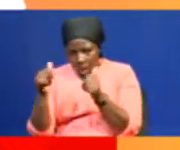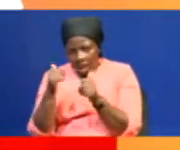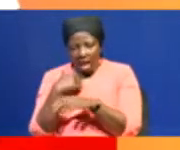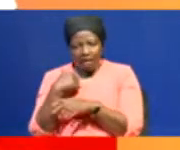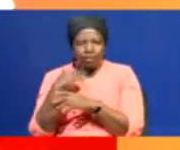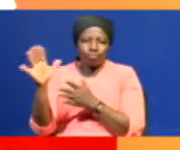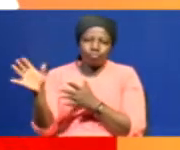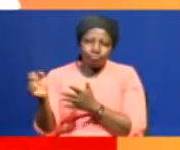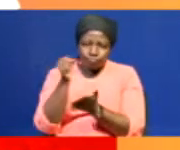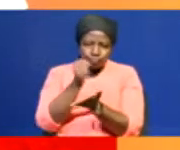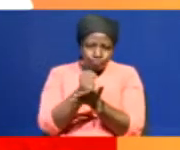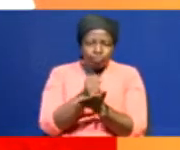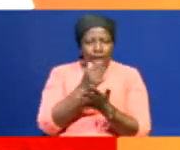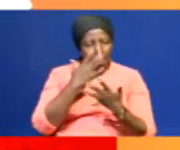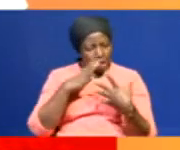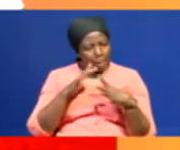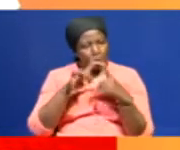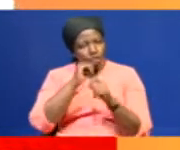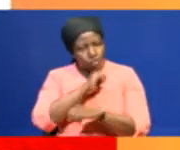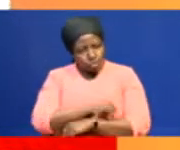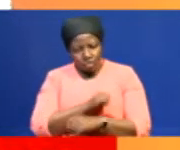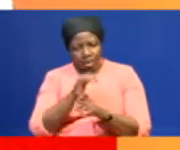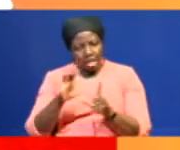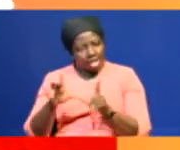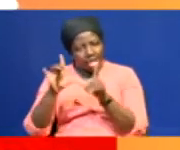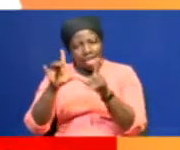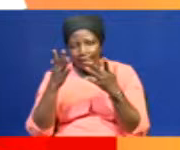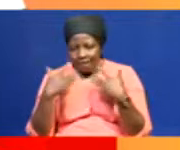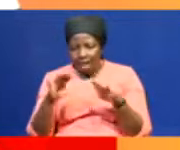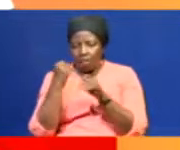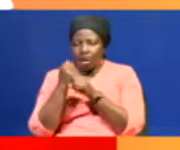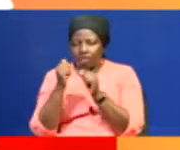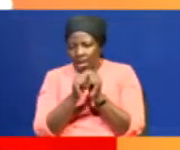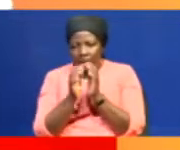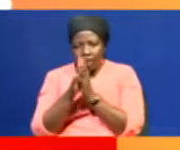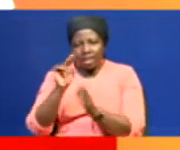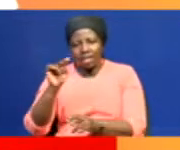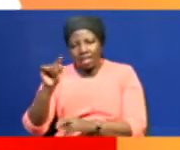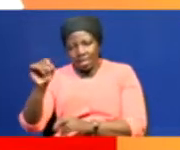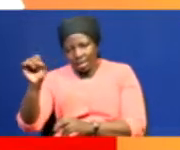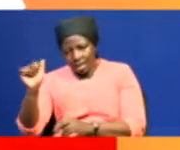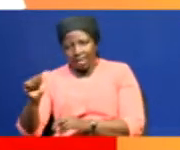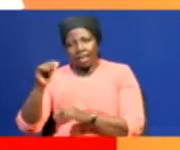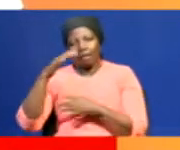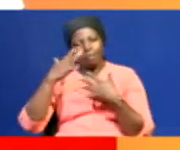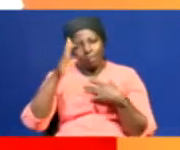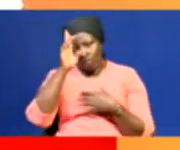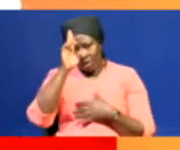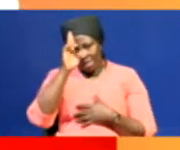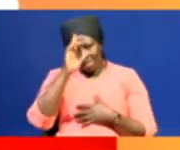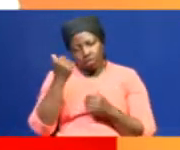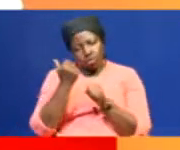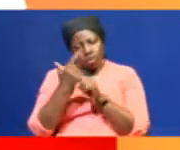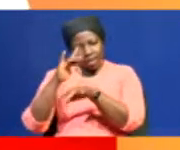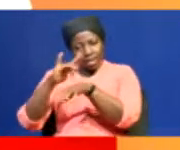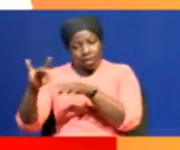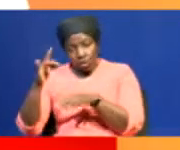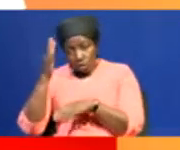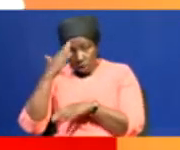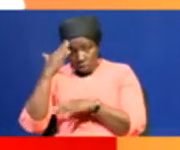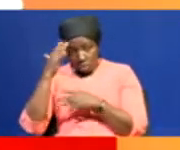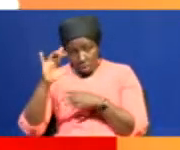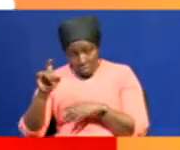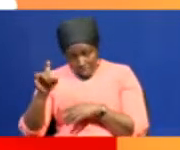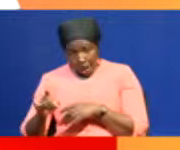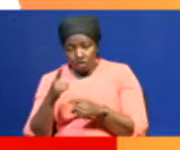ambazo zinakubali kuwa kwa barabara. Pia tunashirikiana na NTSA na polisi kufanya sensitization. Unajua watu ni kuongeleshwa. Lazima waongeleshe kila